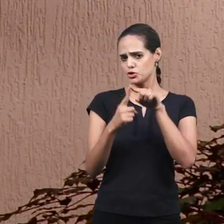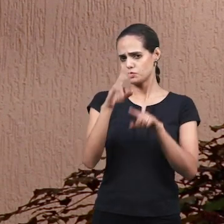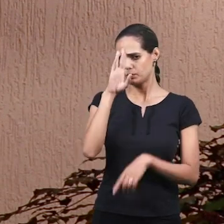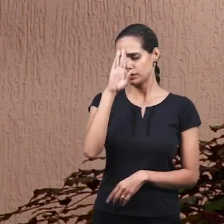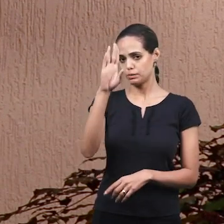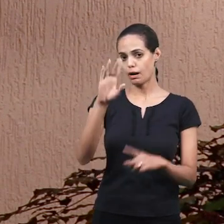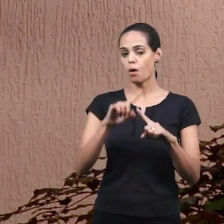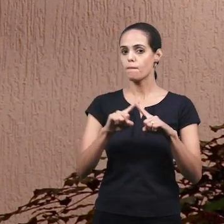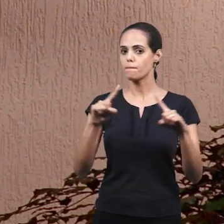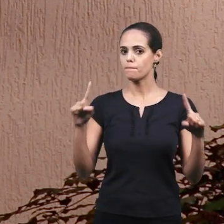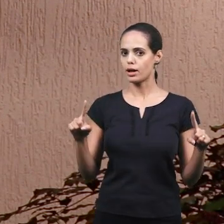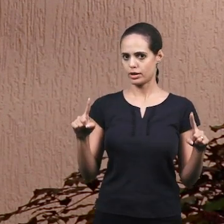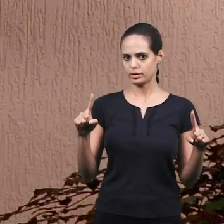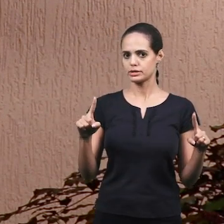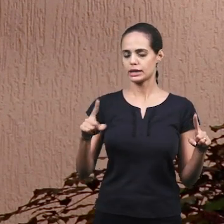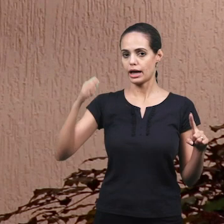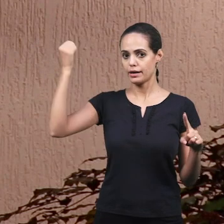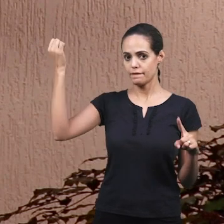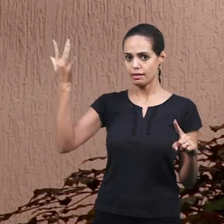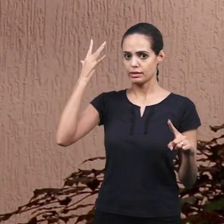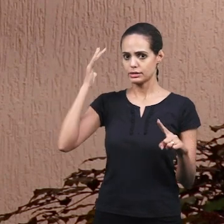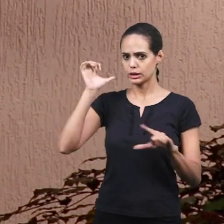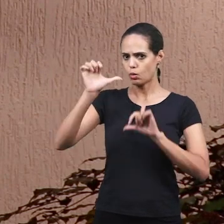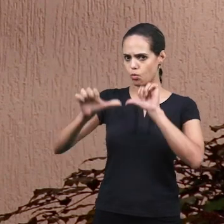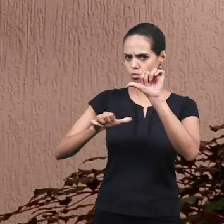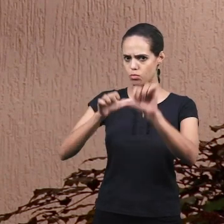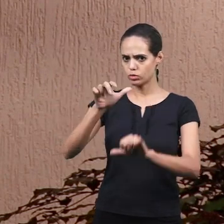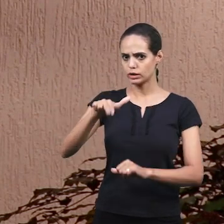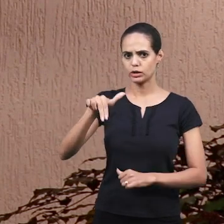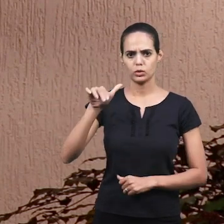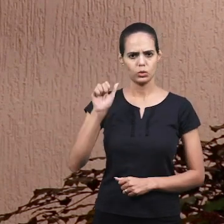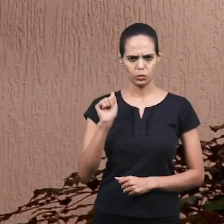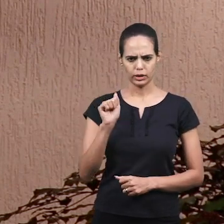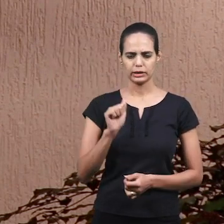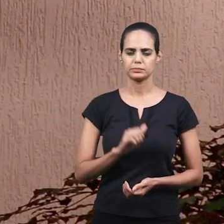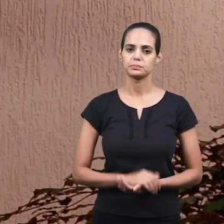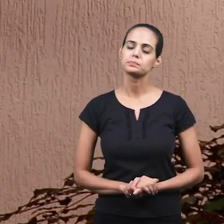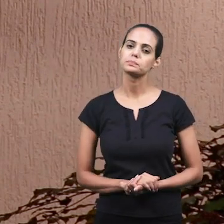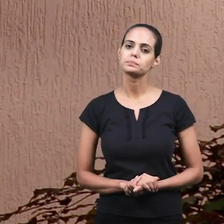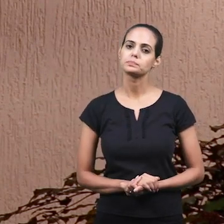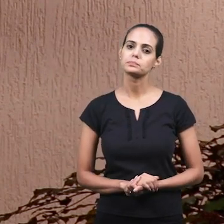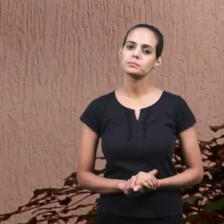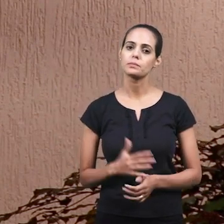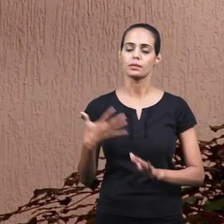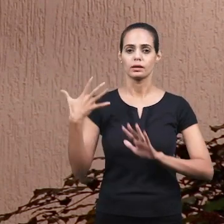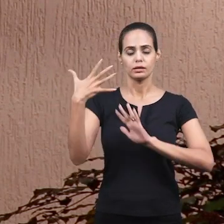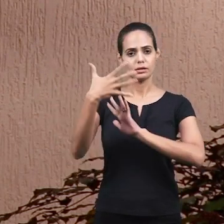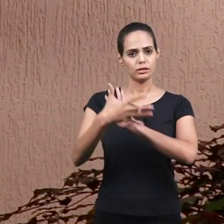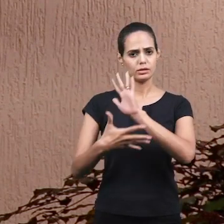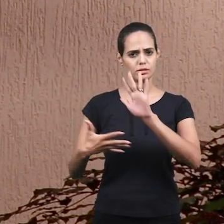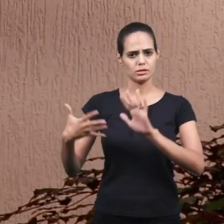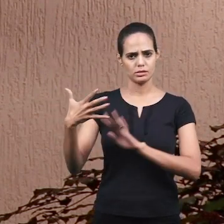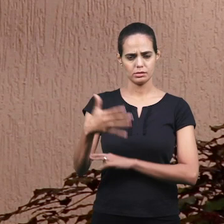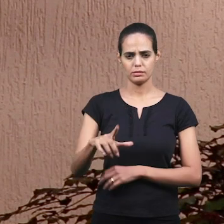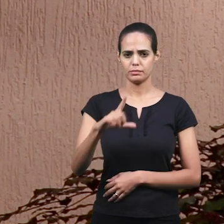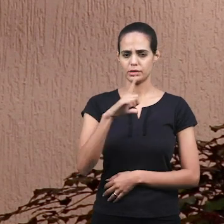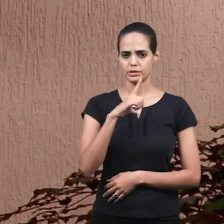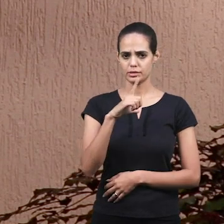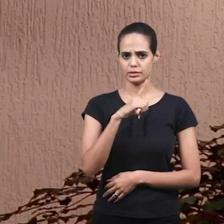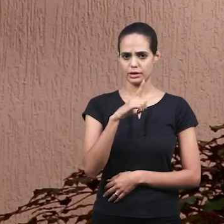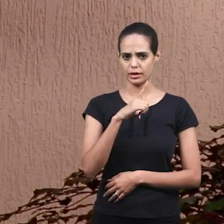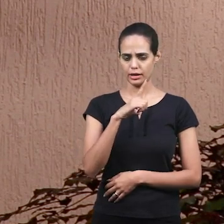importantes pour l'objectif de l'étude, mais la révélation n'est jamais changée. En langue des signes, nous avons